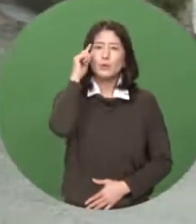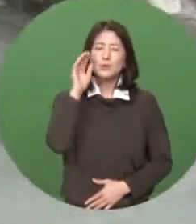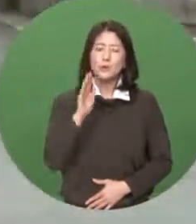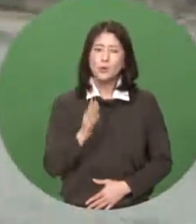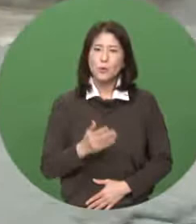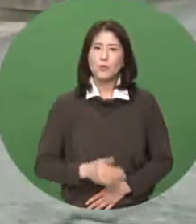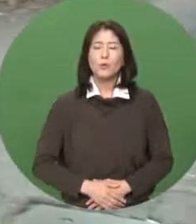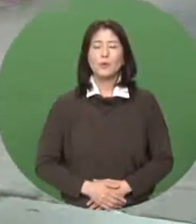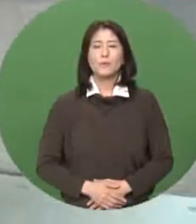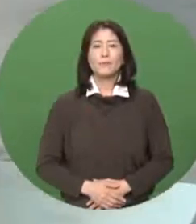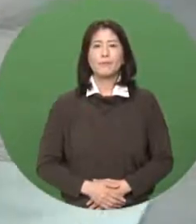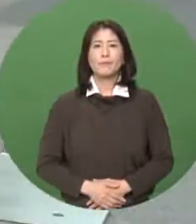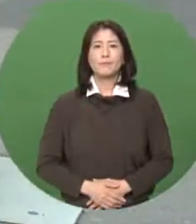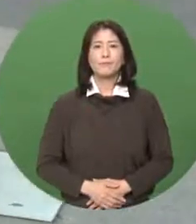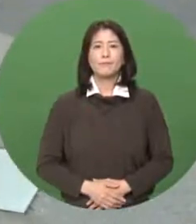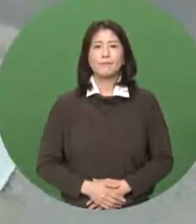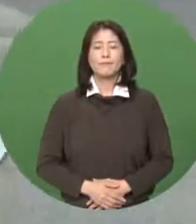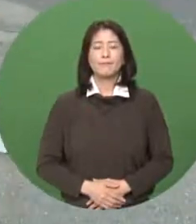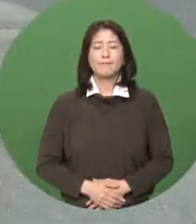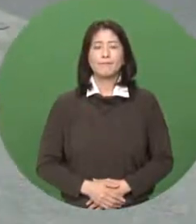たけど、